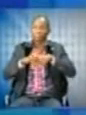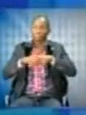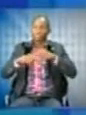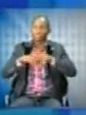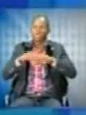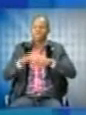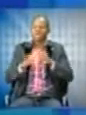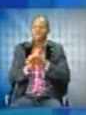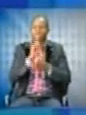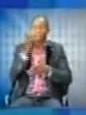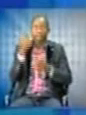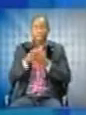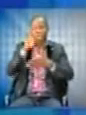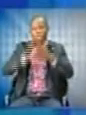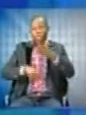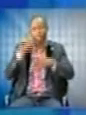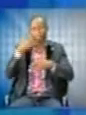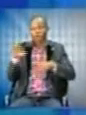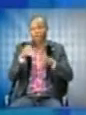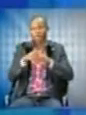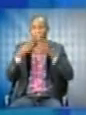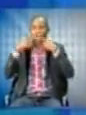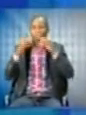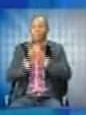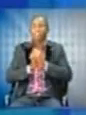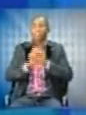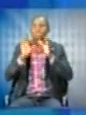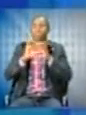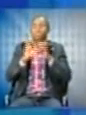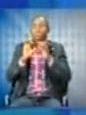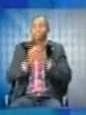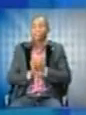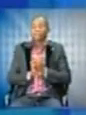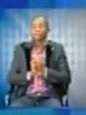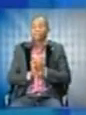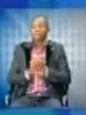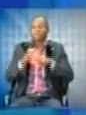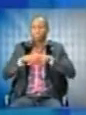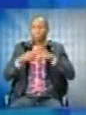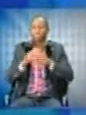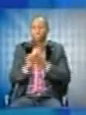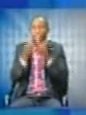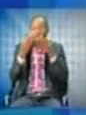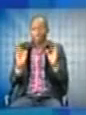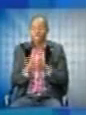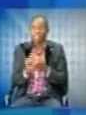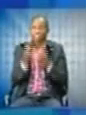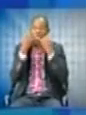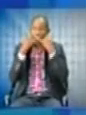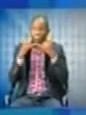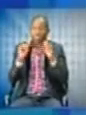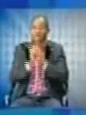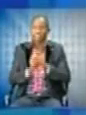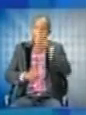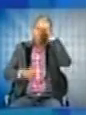C'était la Lue pour vous dans un commentaire des consulats Kanja à Maklovera. Madame, Monsieur, c'est la fin de cette édition du journal. Je